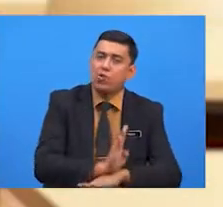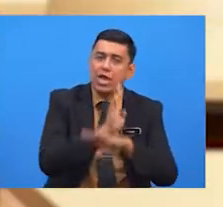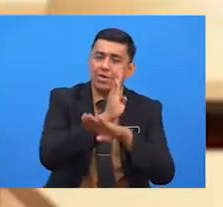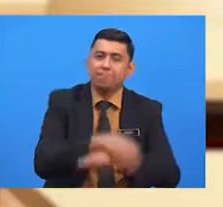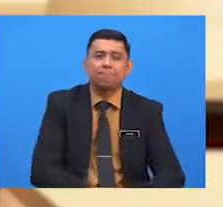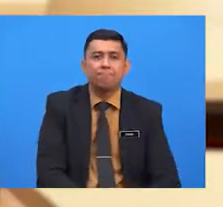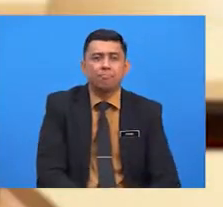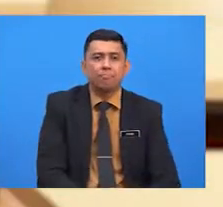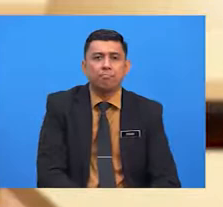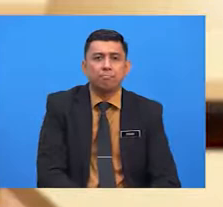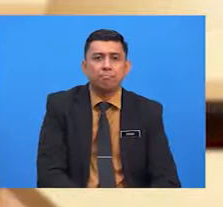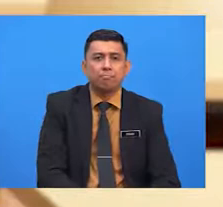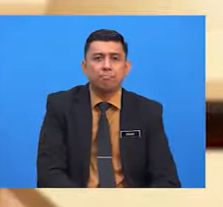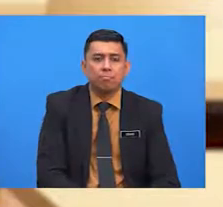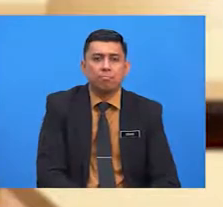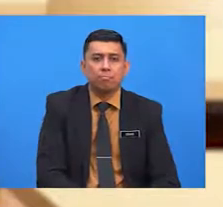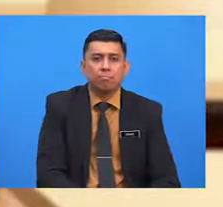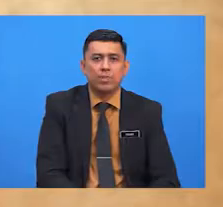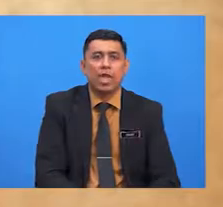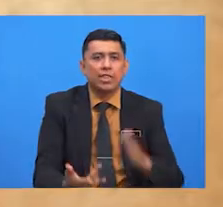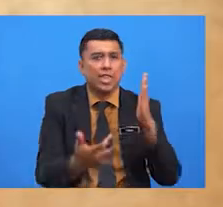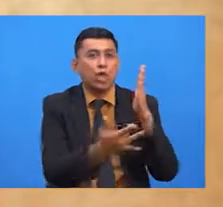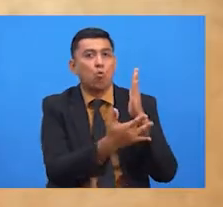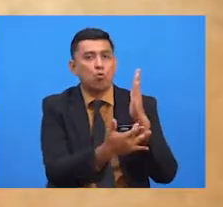Seterusnya ialah teknologi.